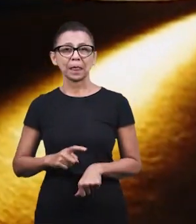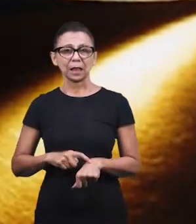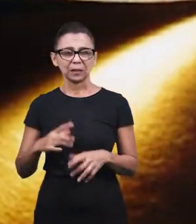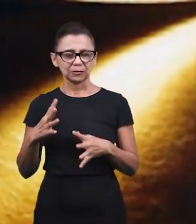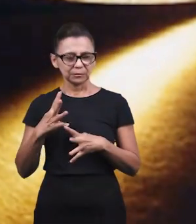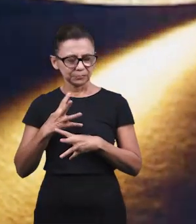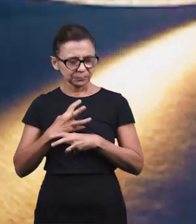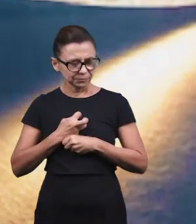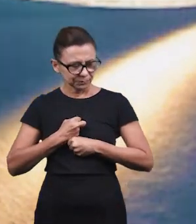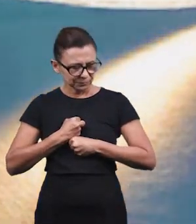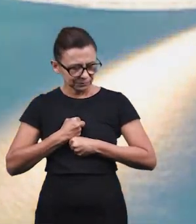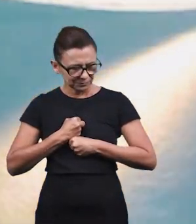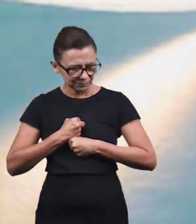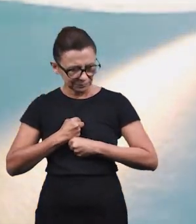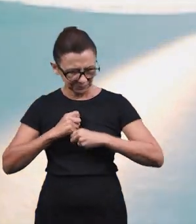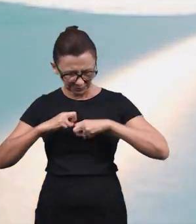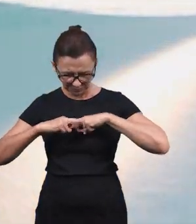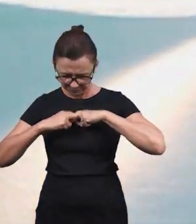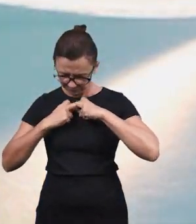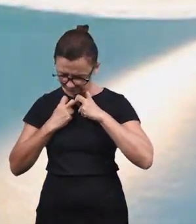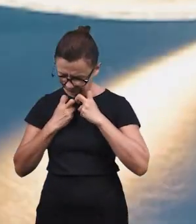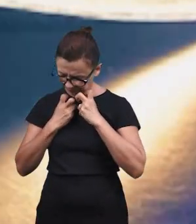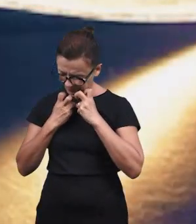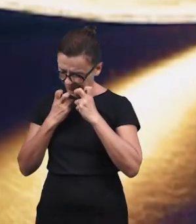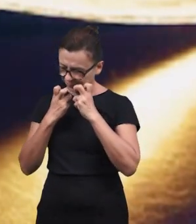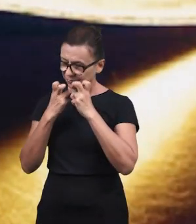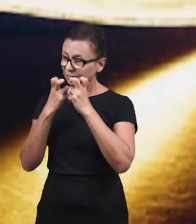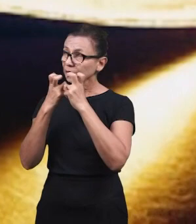Воззвал к Нему в скорби,